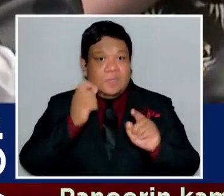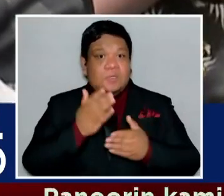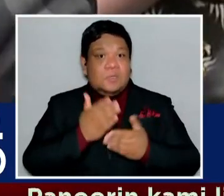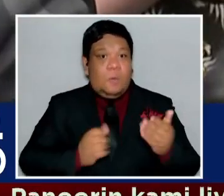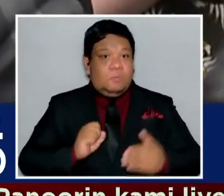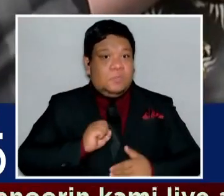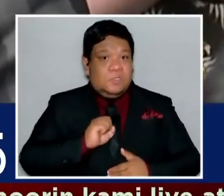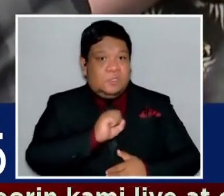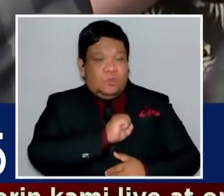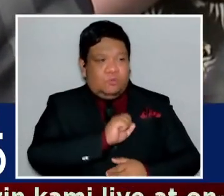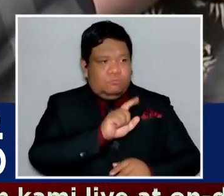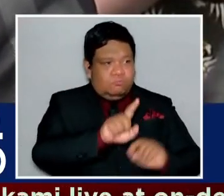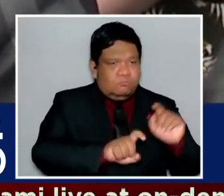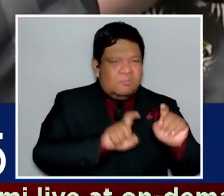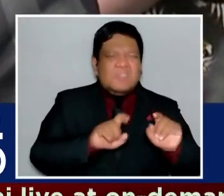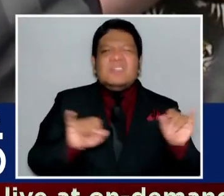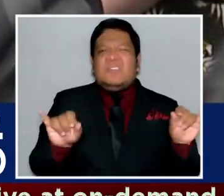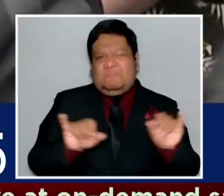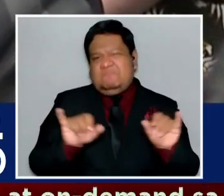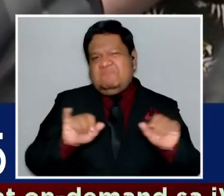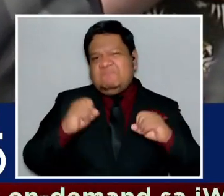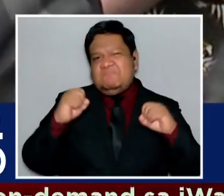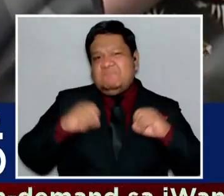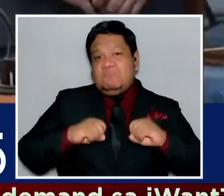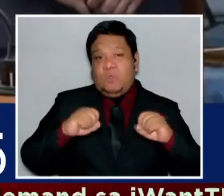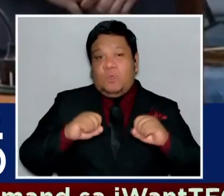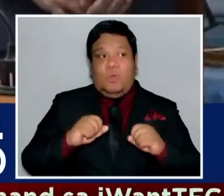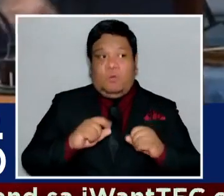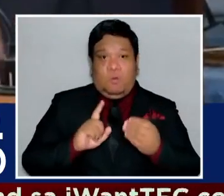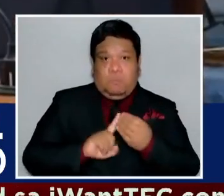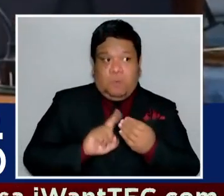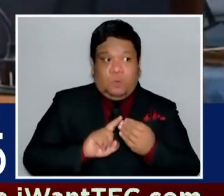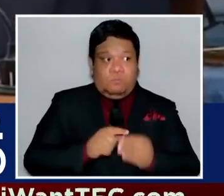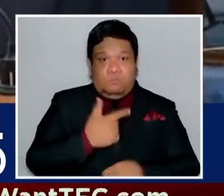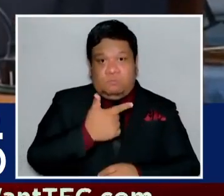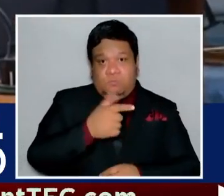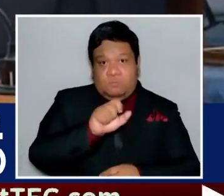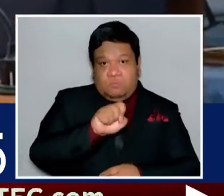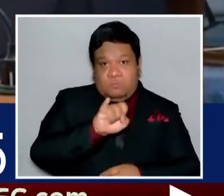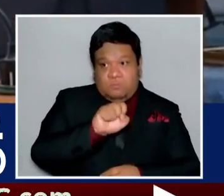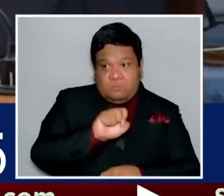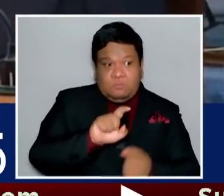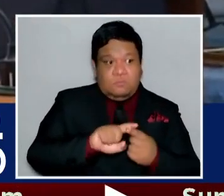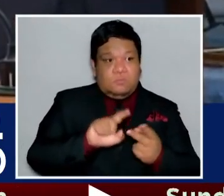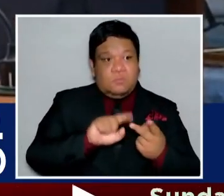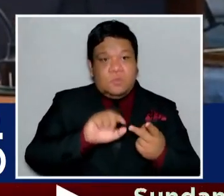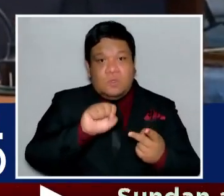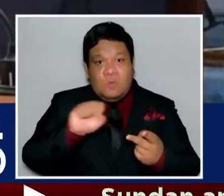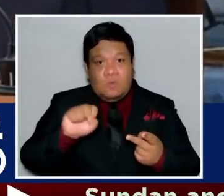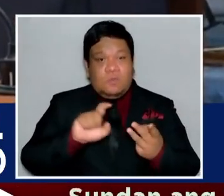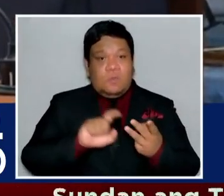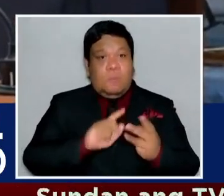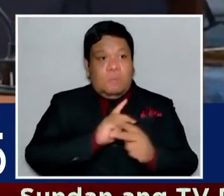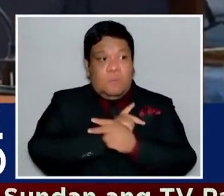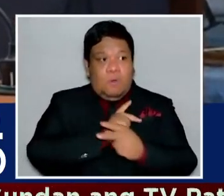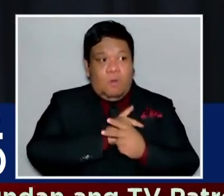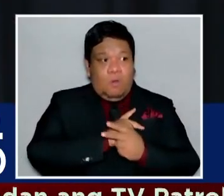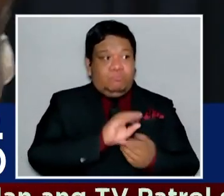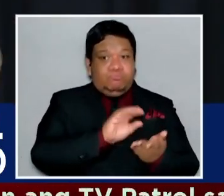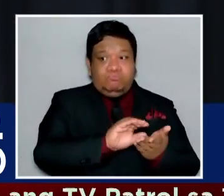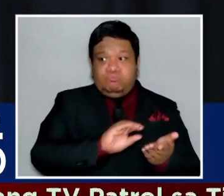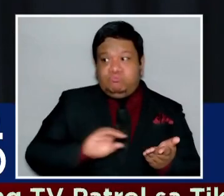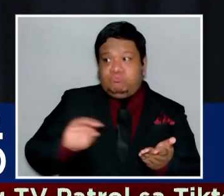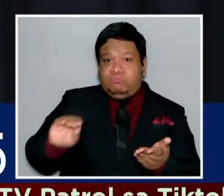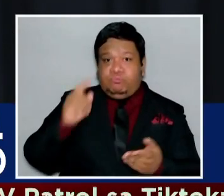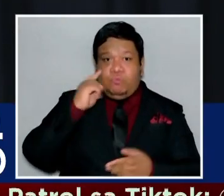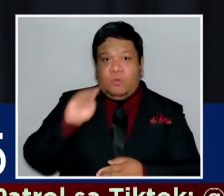kontra rin sa probisyong nagbibigay na opsyon sa GSIS, SSS at Pag-IBIG na magbigay din sa MIC. Sabi ko